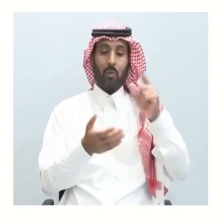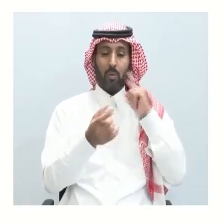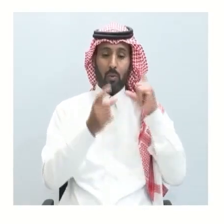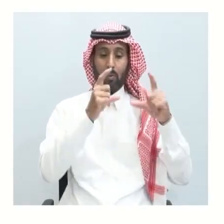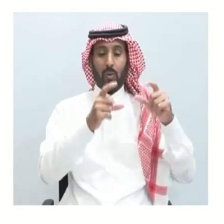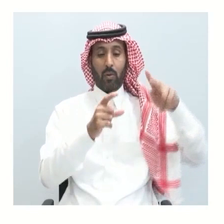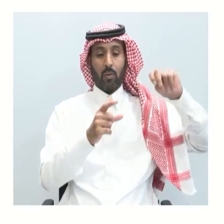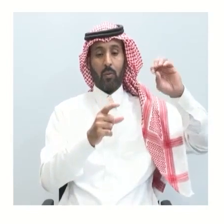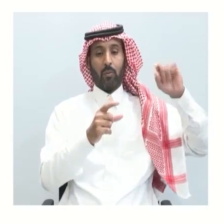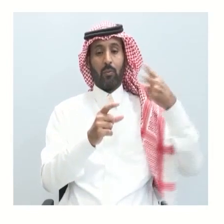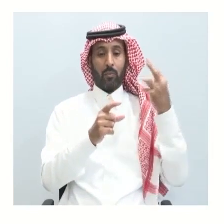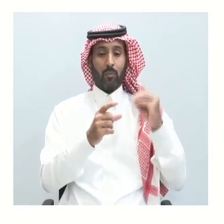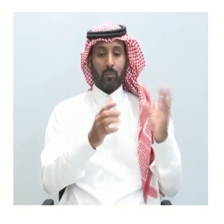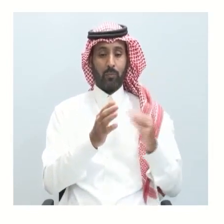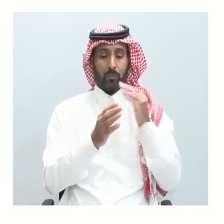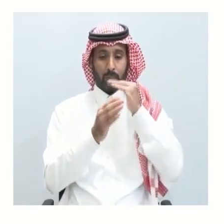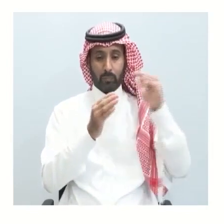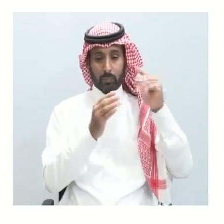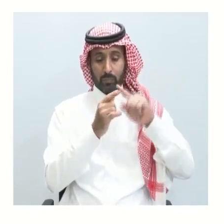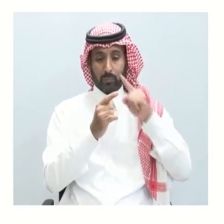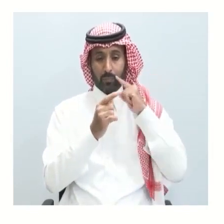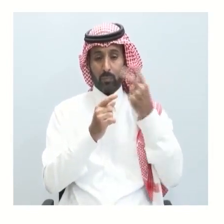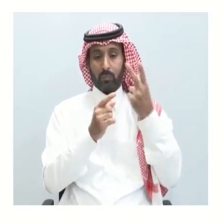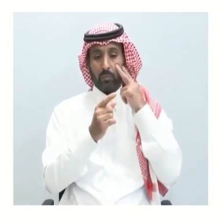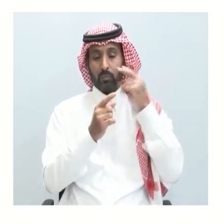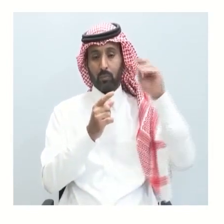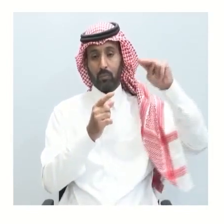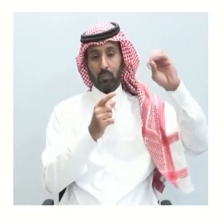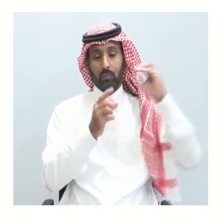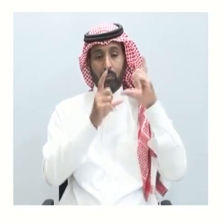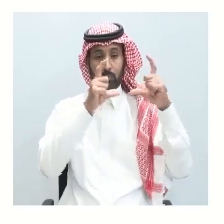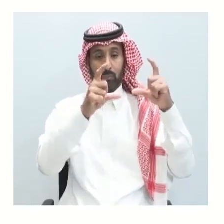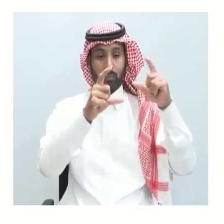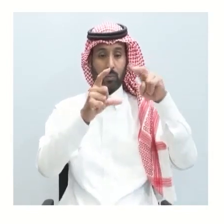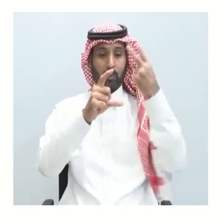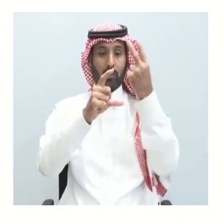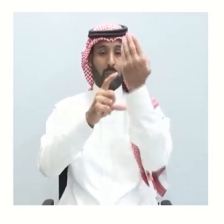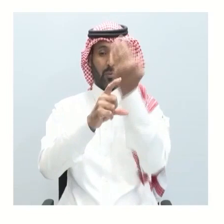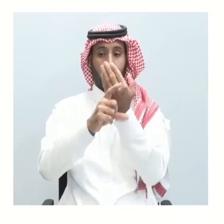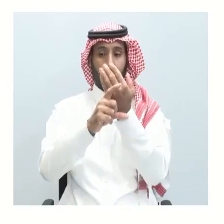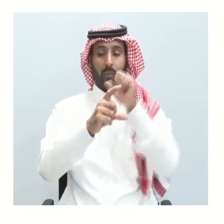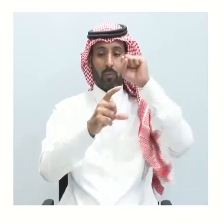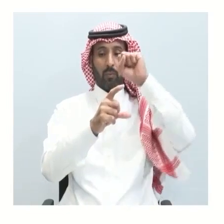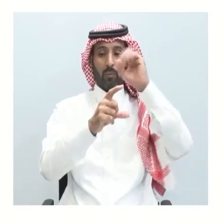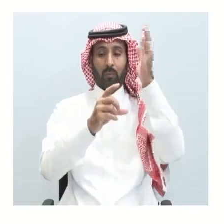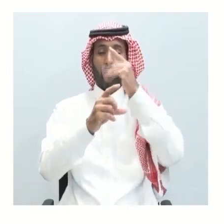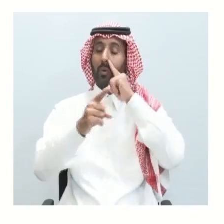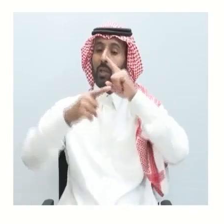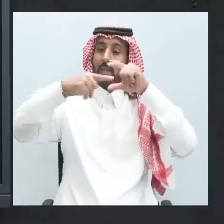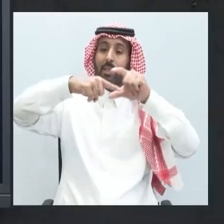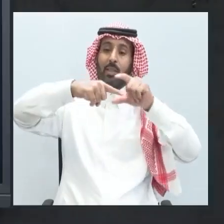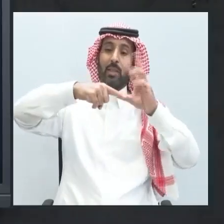بهذا ونقول تركيز ثاني أكسيد النيتروجين مرفوع للأس 2 مقسوم